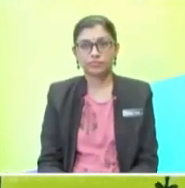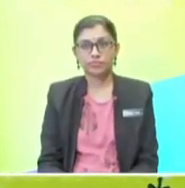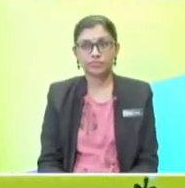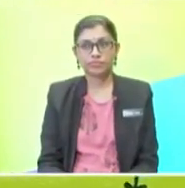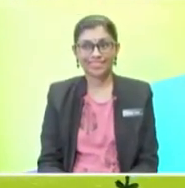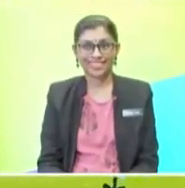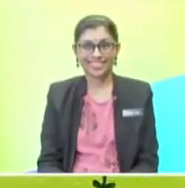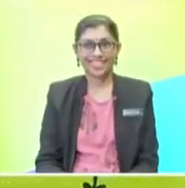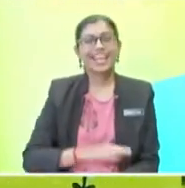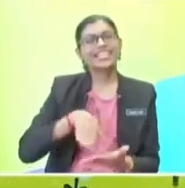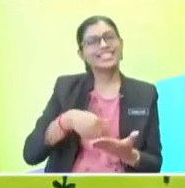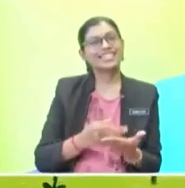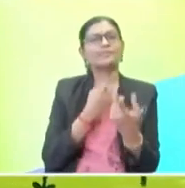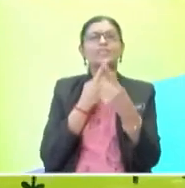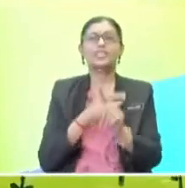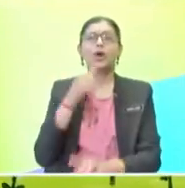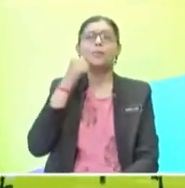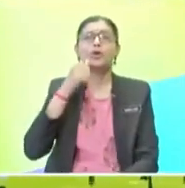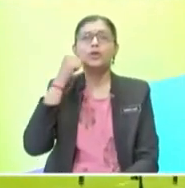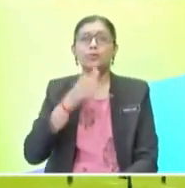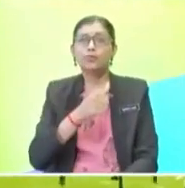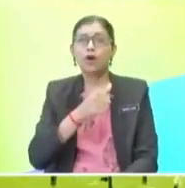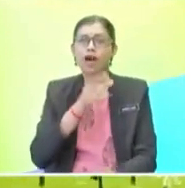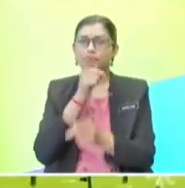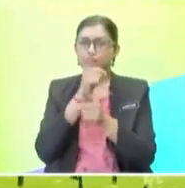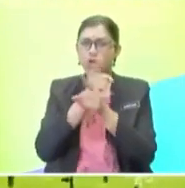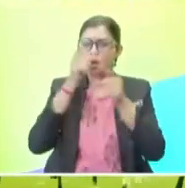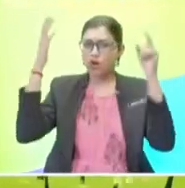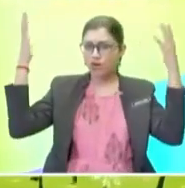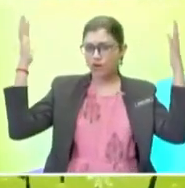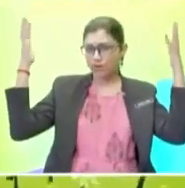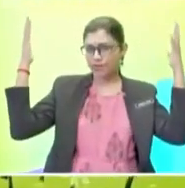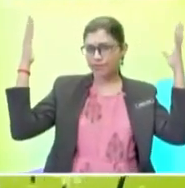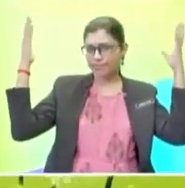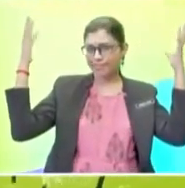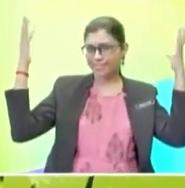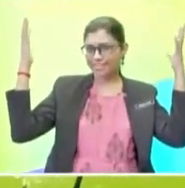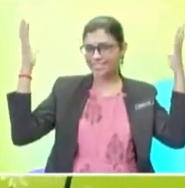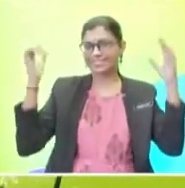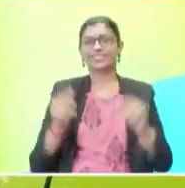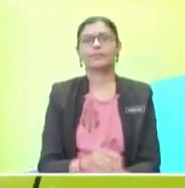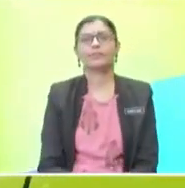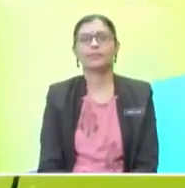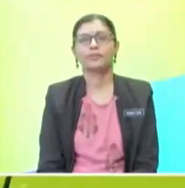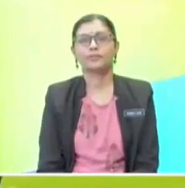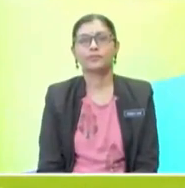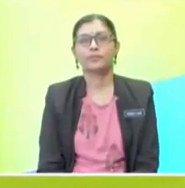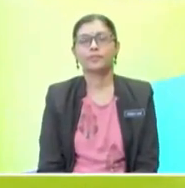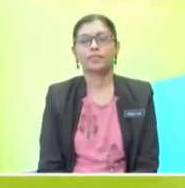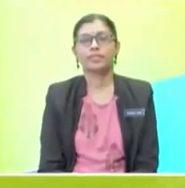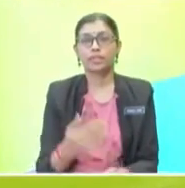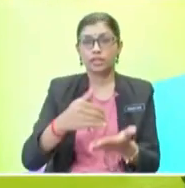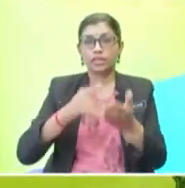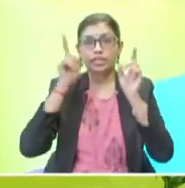Daria? Anak perempuan. Perempuan, tepat sekali. Betul. Yeay. Tepuk tangan untuk mereka. Bagi bintang lagi,